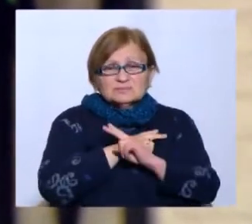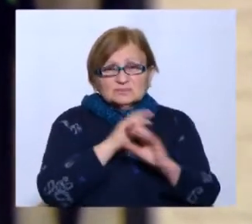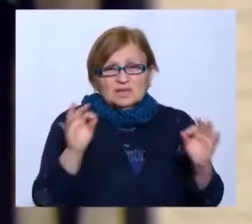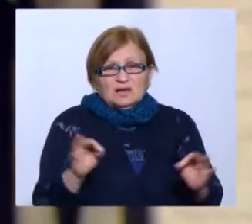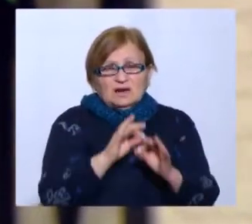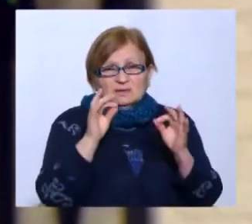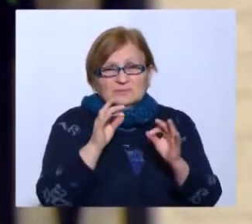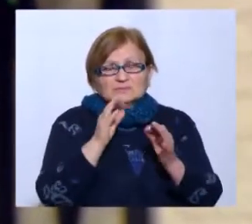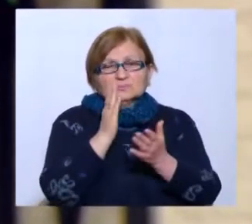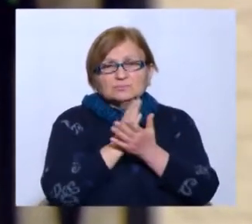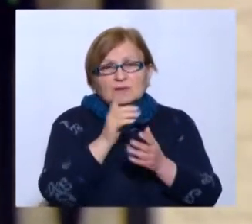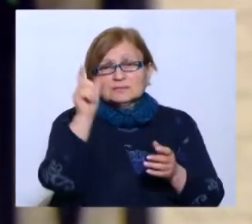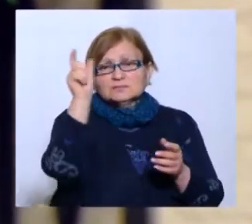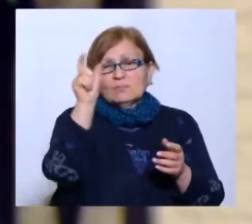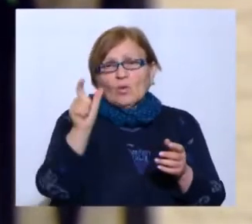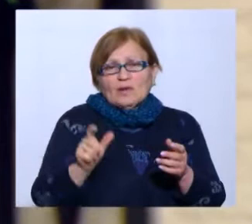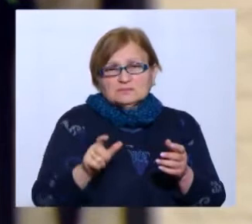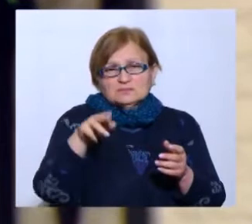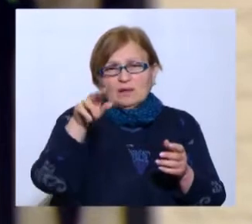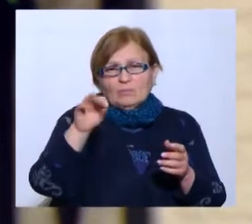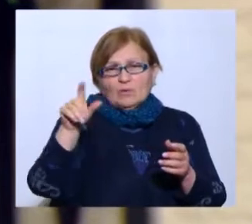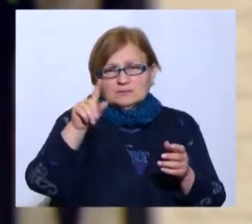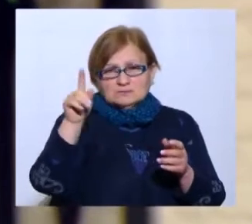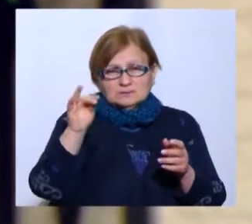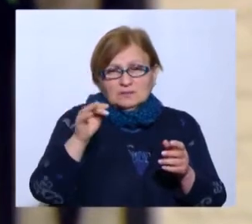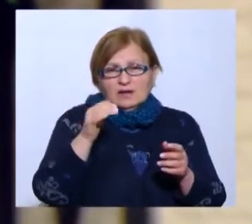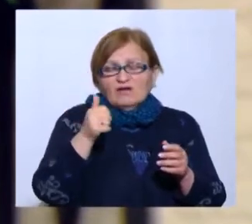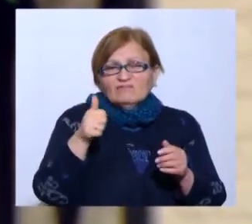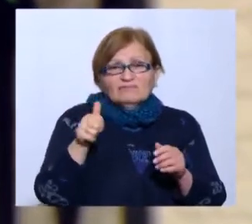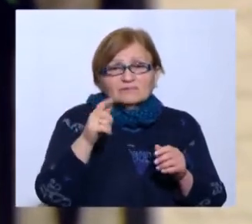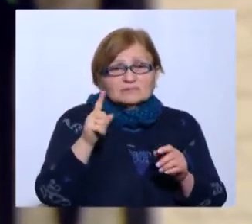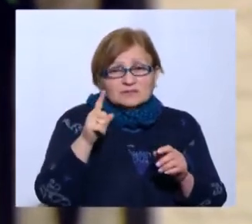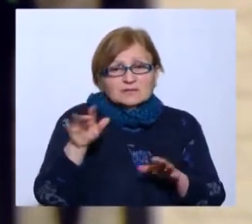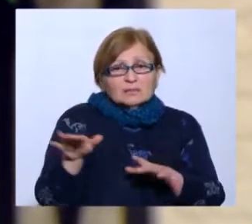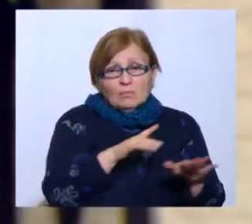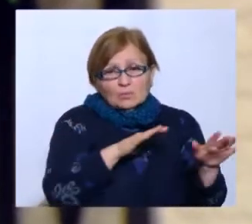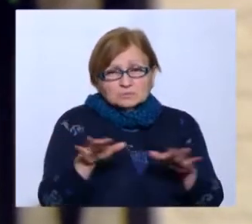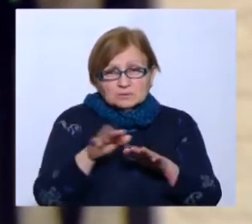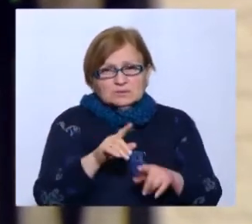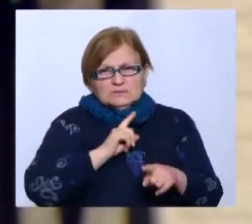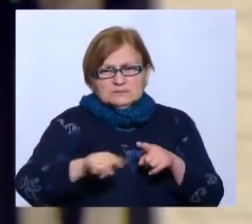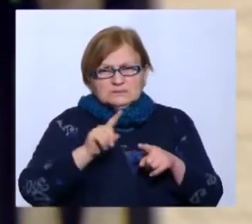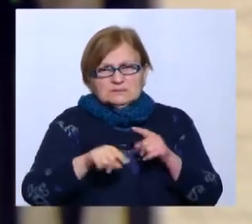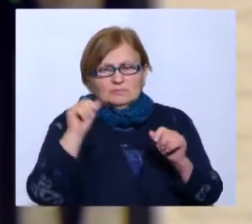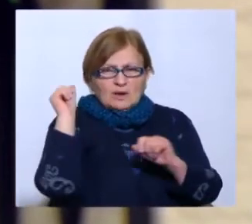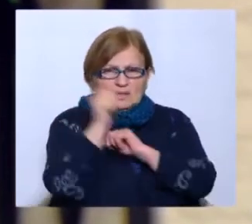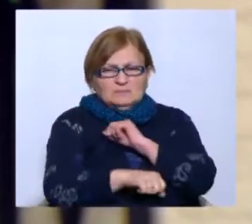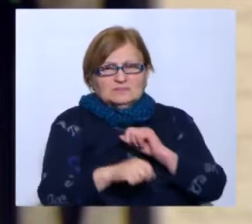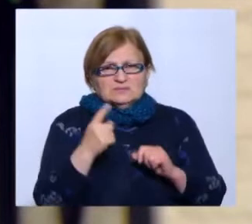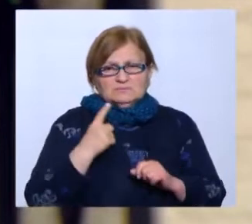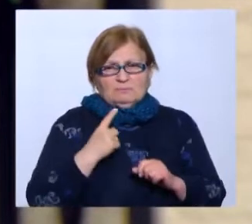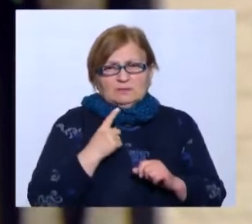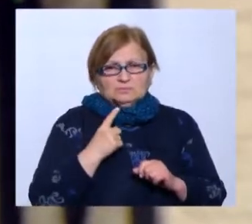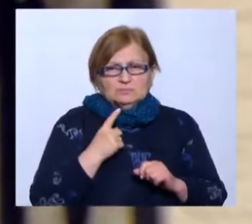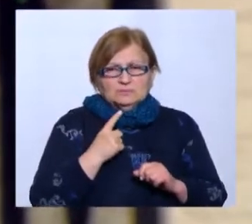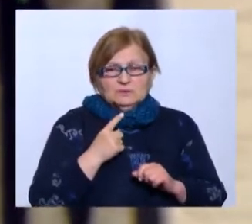თუკი პოეზია არსებობს. ვინაიდან მოძრაობა სისწრაფე ამარცხებს მარტოობას.